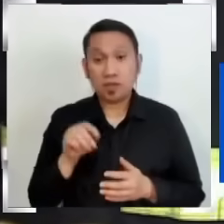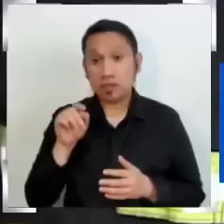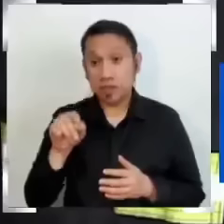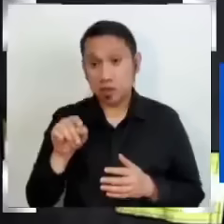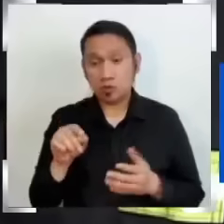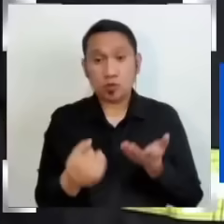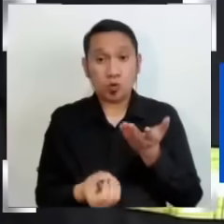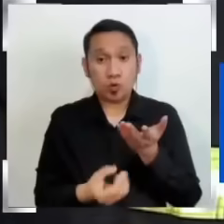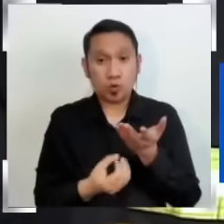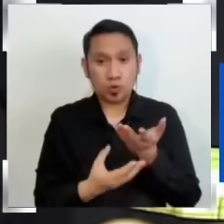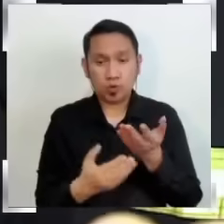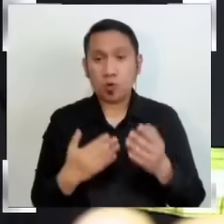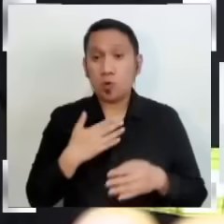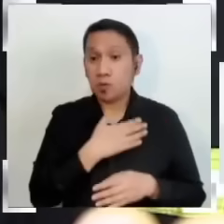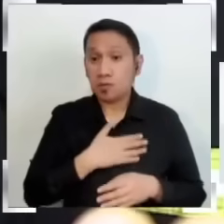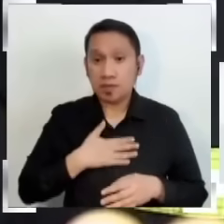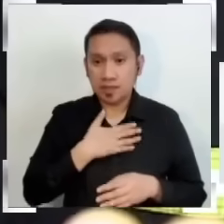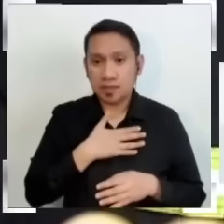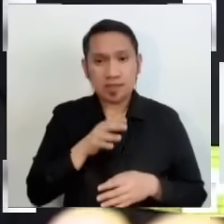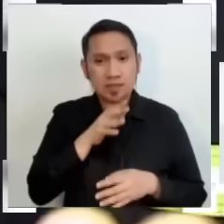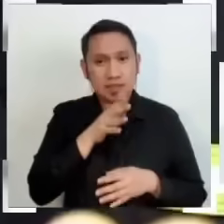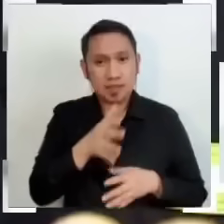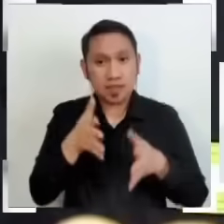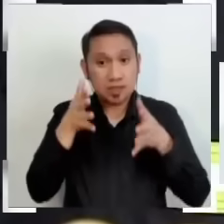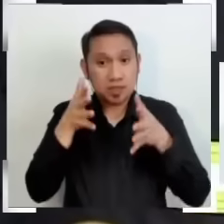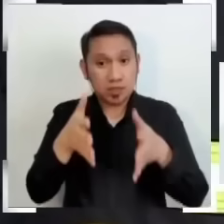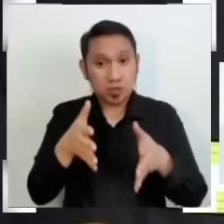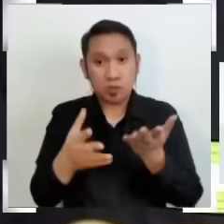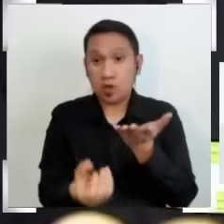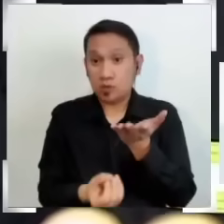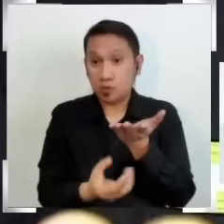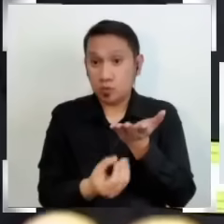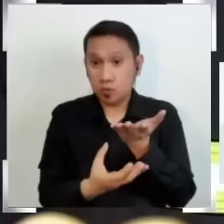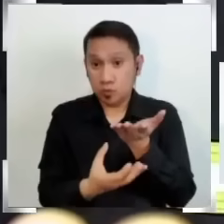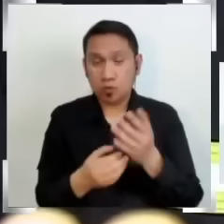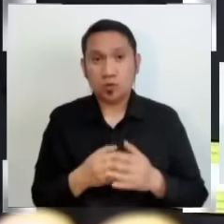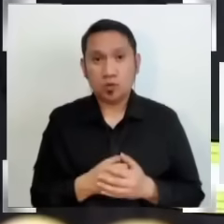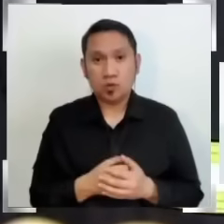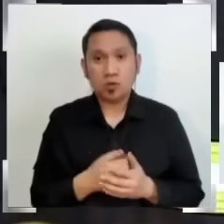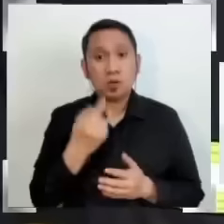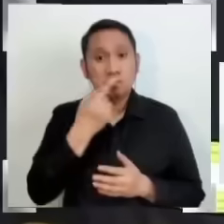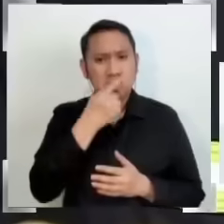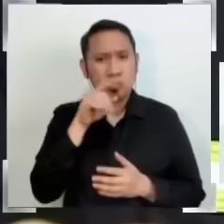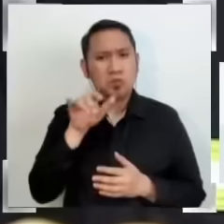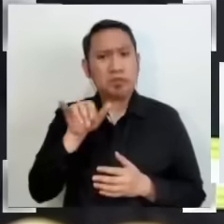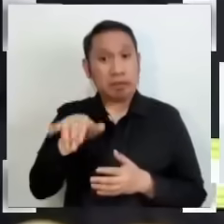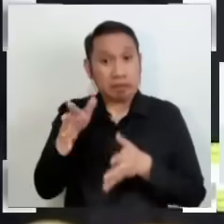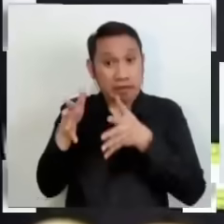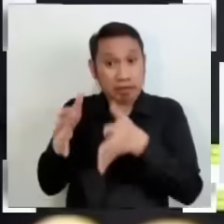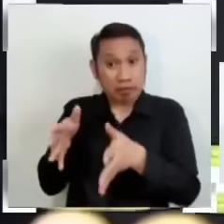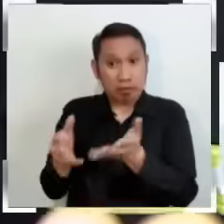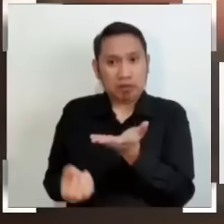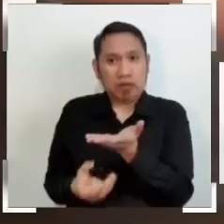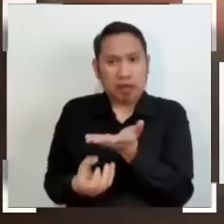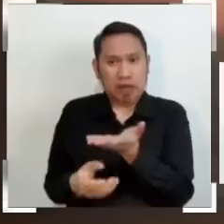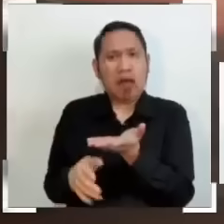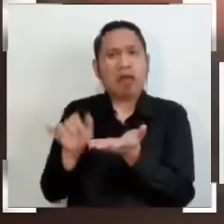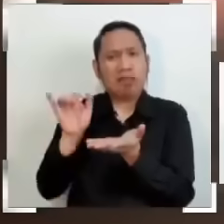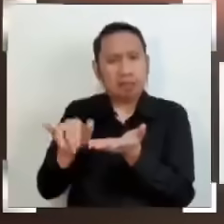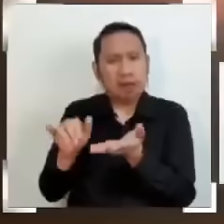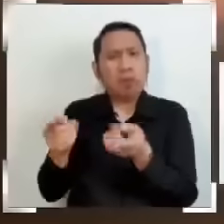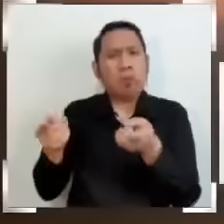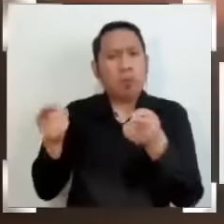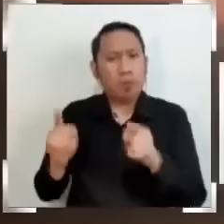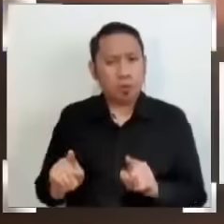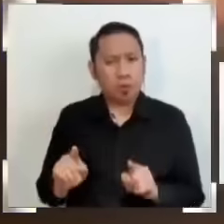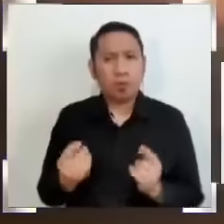natin iwanan ang niluluto natin. Kasi yan talaga ang mga causes ng pagkasunog.